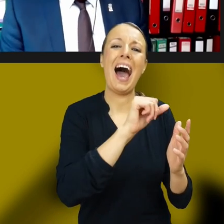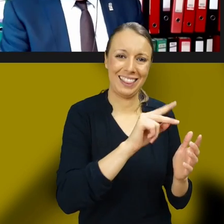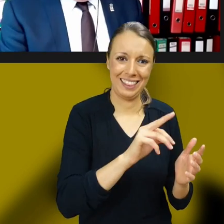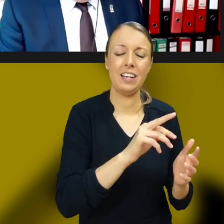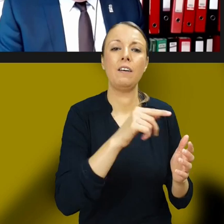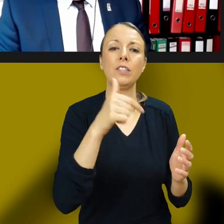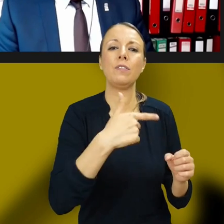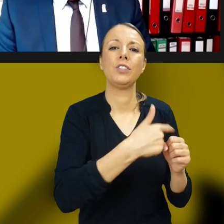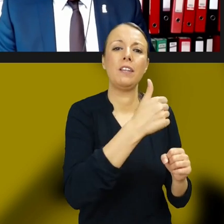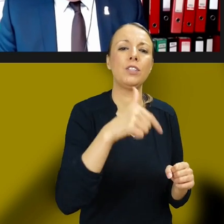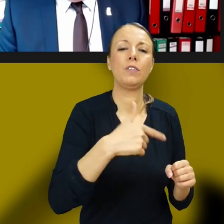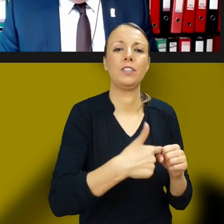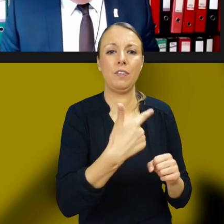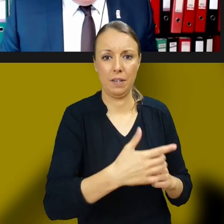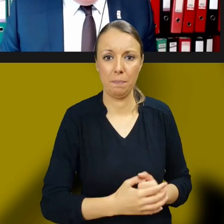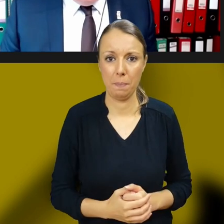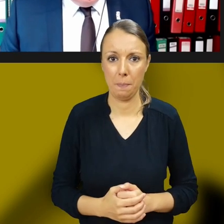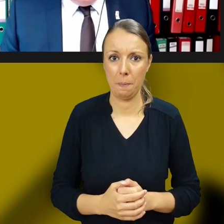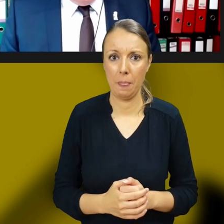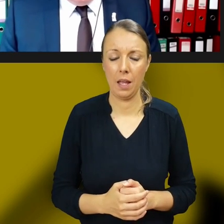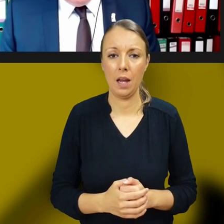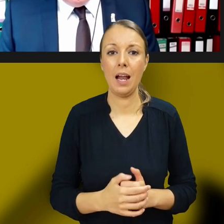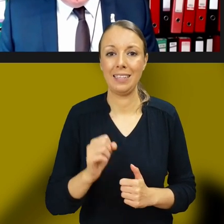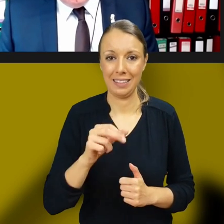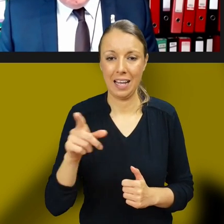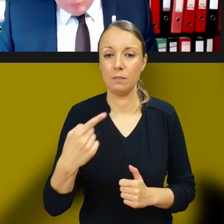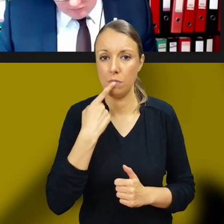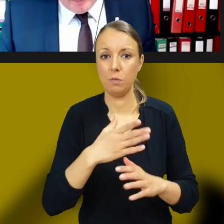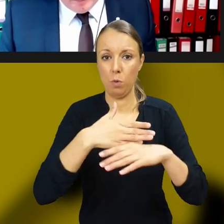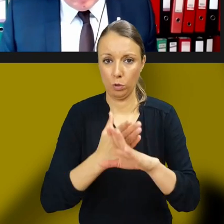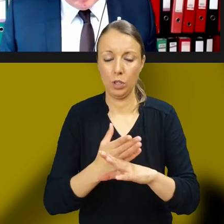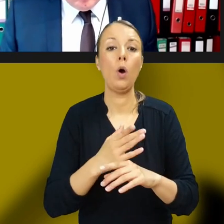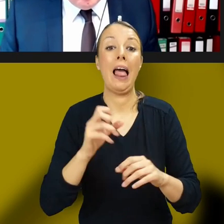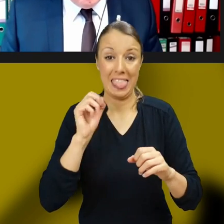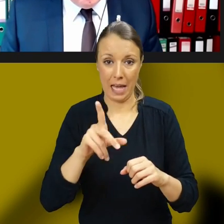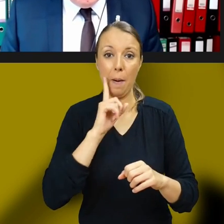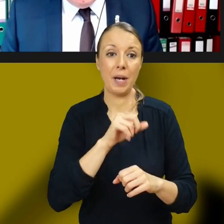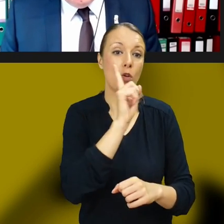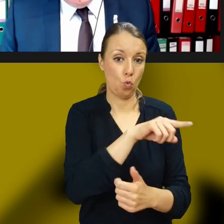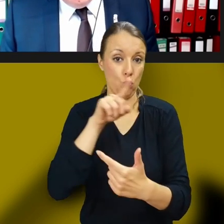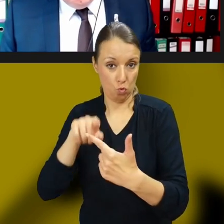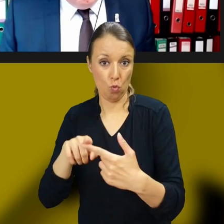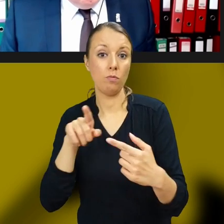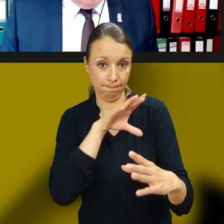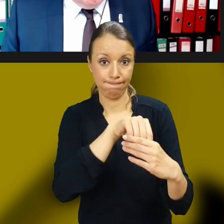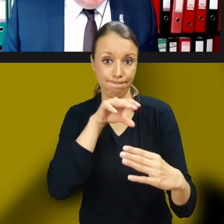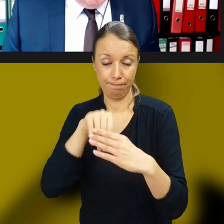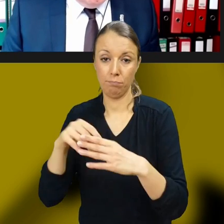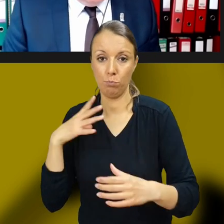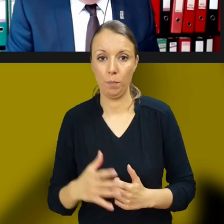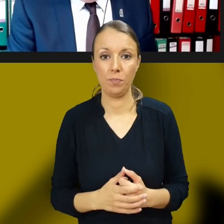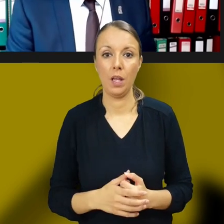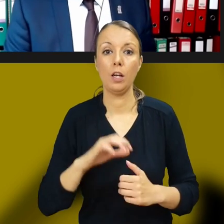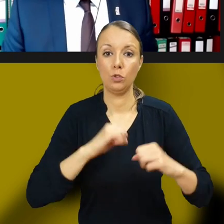drogi Krystianie, rzeczywiście ten podział występował, były i tu, i tam. W sądach